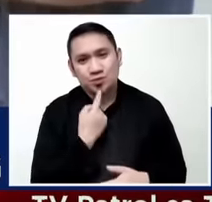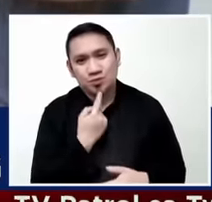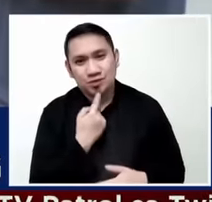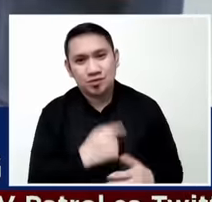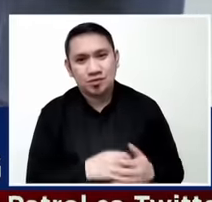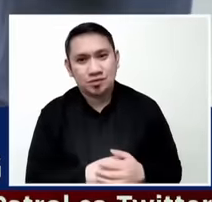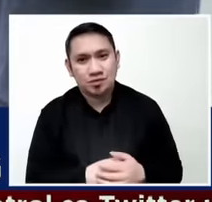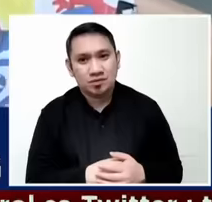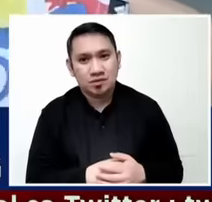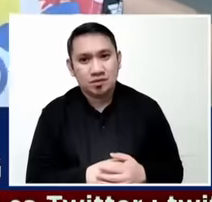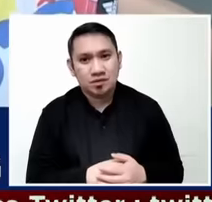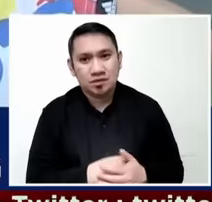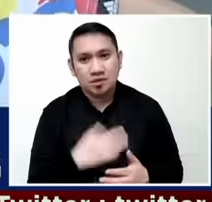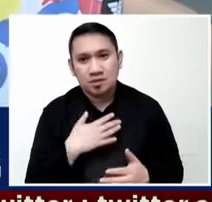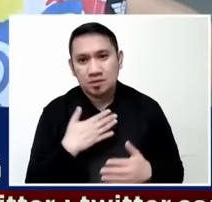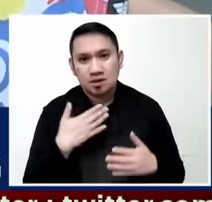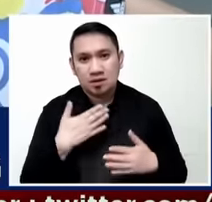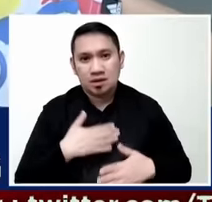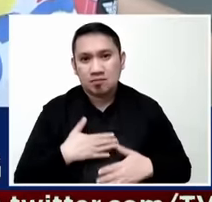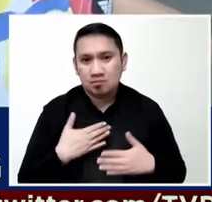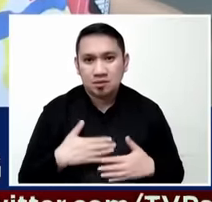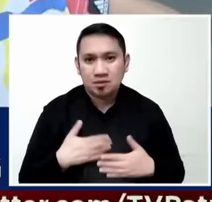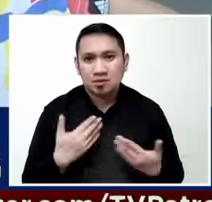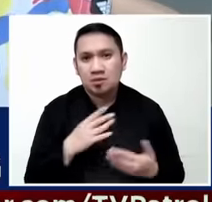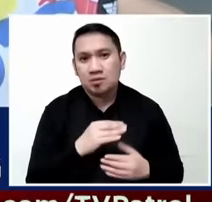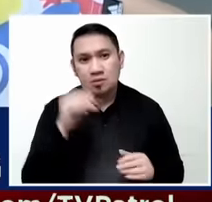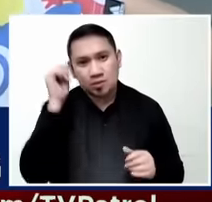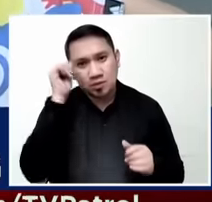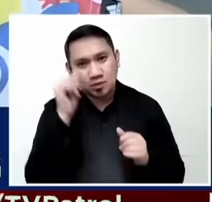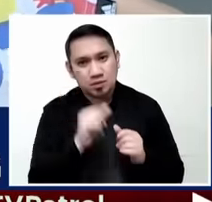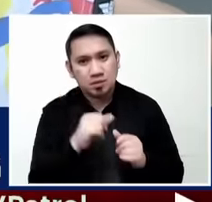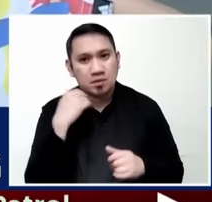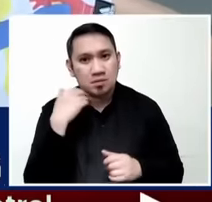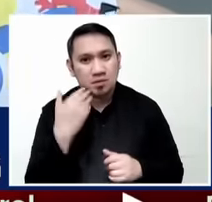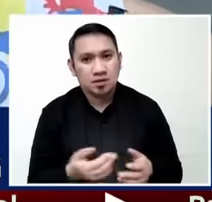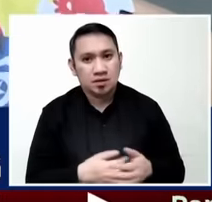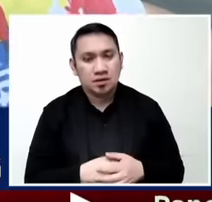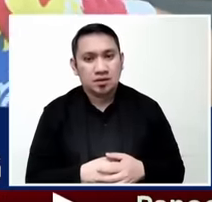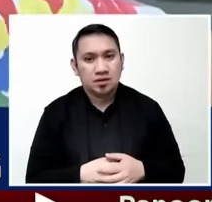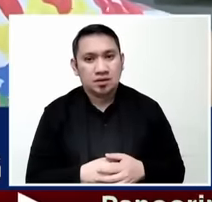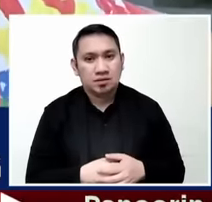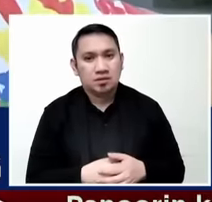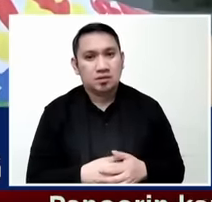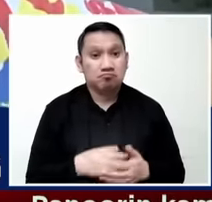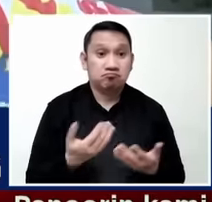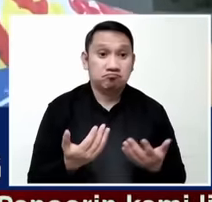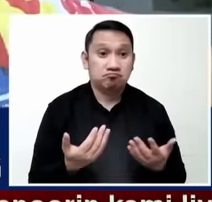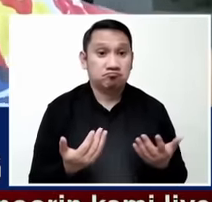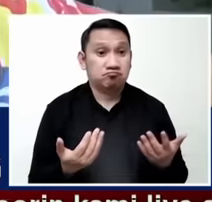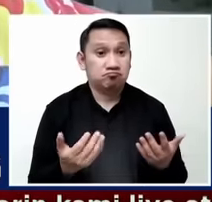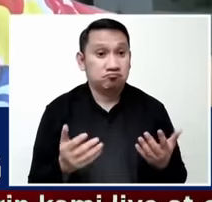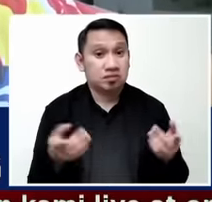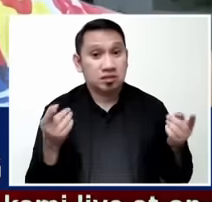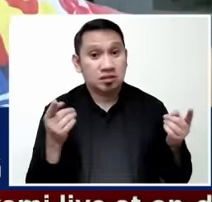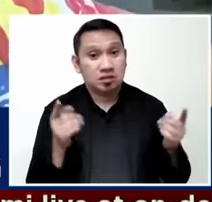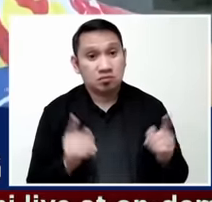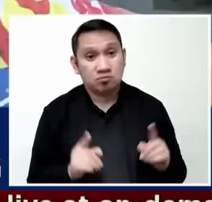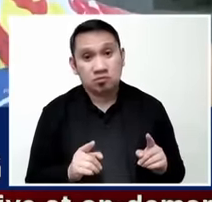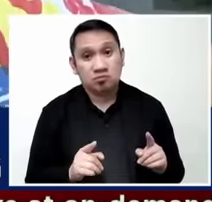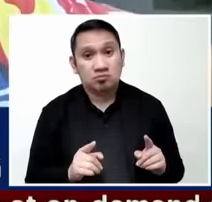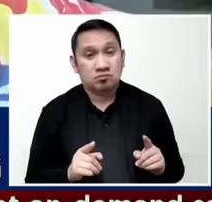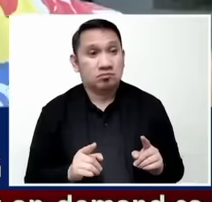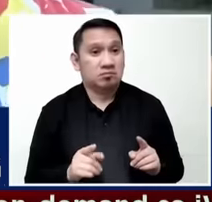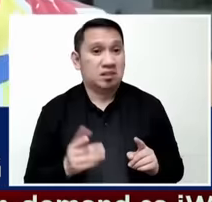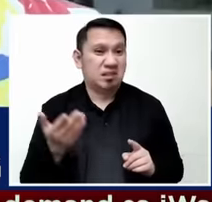kasi masaya eh, parang naalala nila mga patay nila, di ba? Eh, ang nangyari nung nakaraang